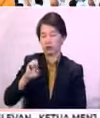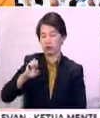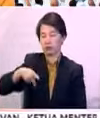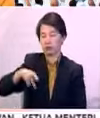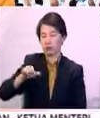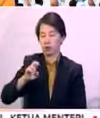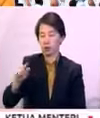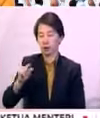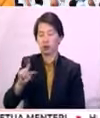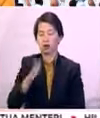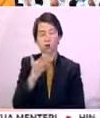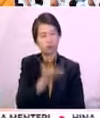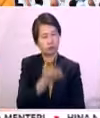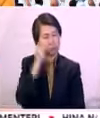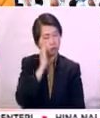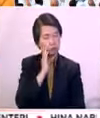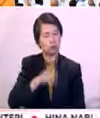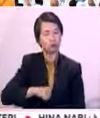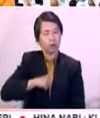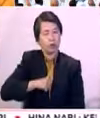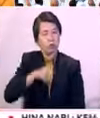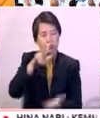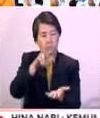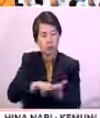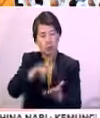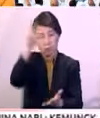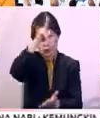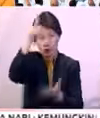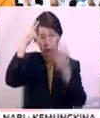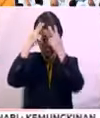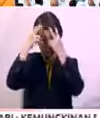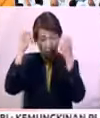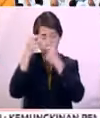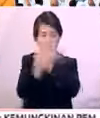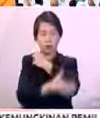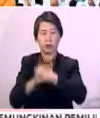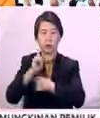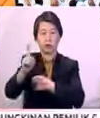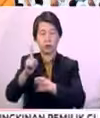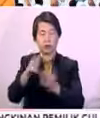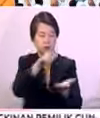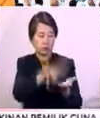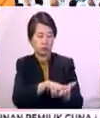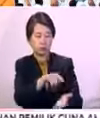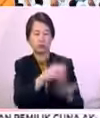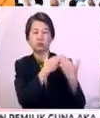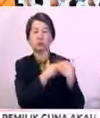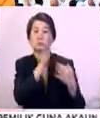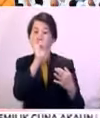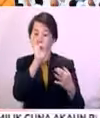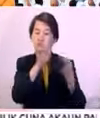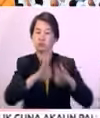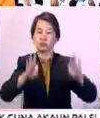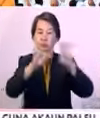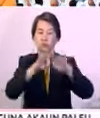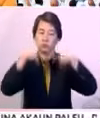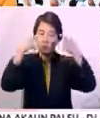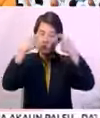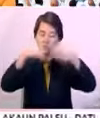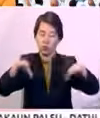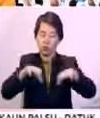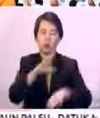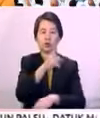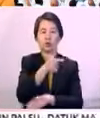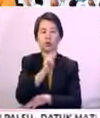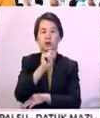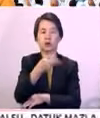Beliau menyatakan rasa bangga dengan pengiktirafan dari Kerajaan Arab Saudi dan negara-negara Islam lain terhadap peranan penting yang berjaya dilaksana tabung